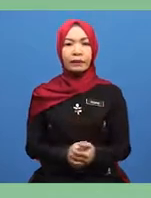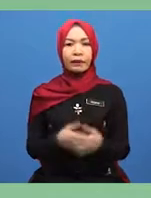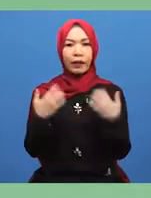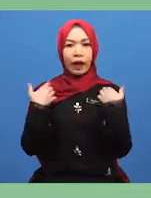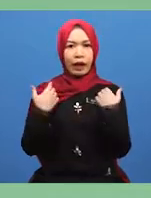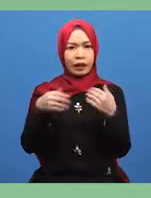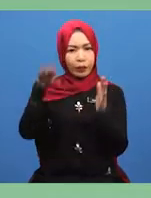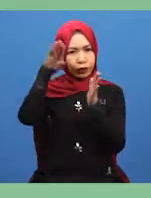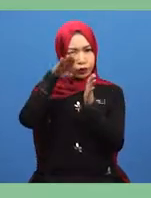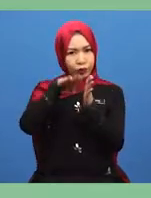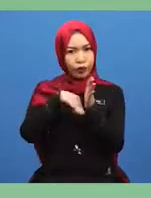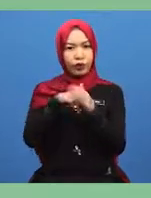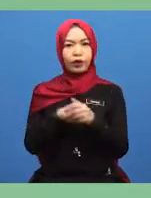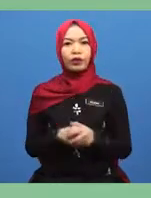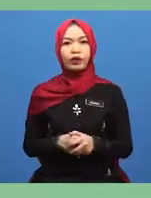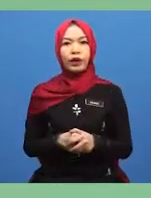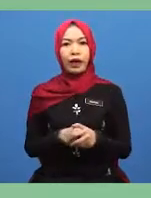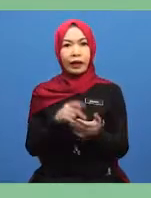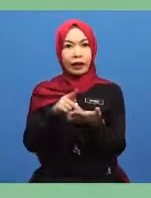DD USD